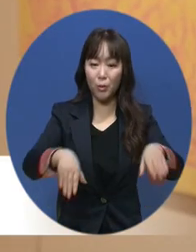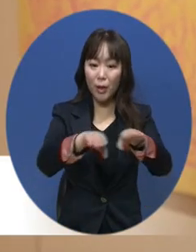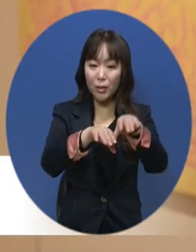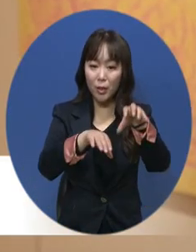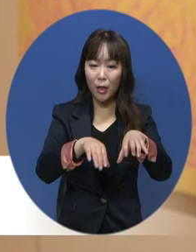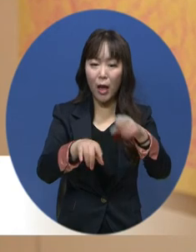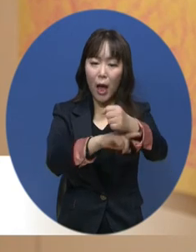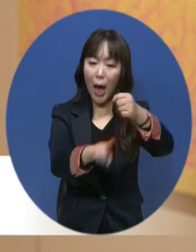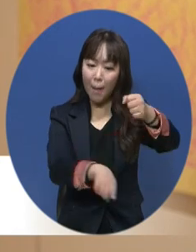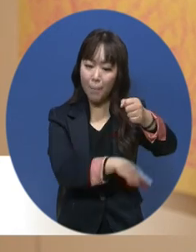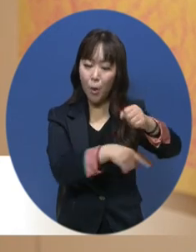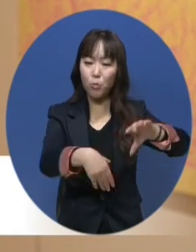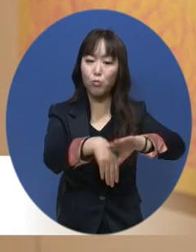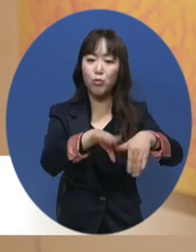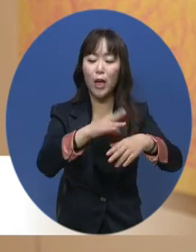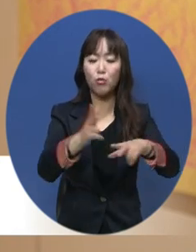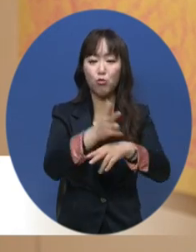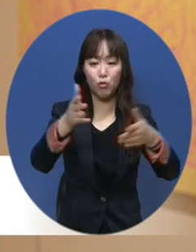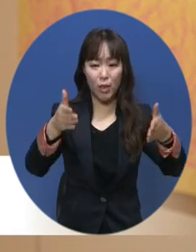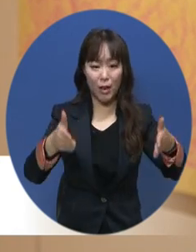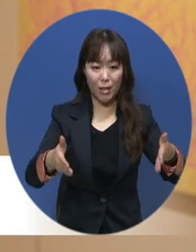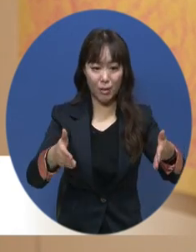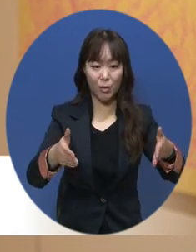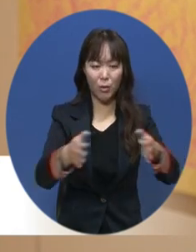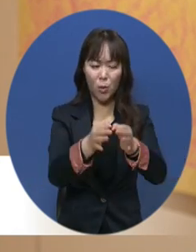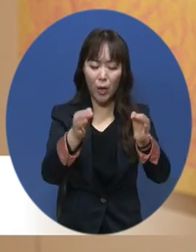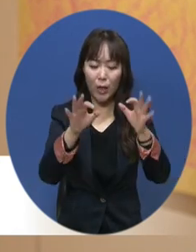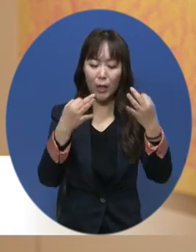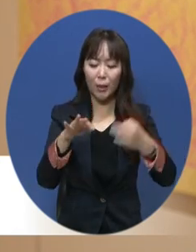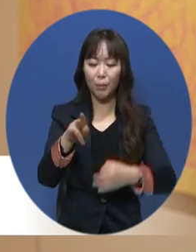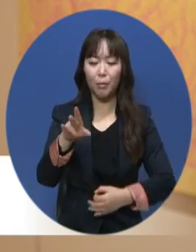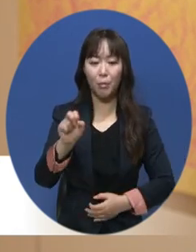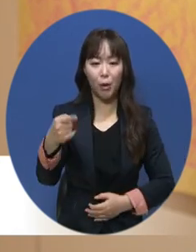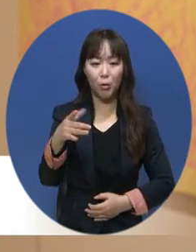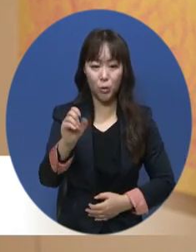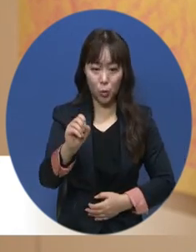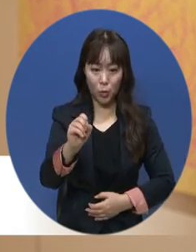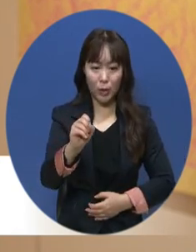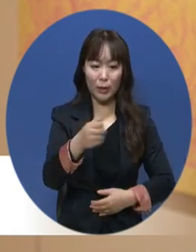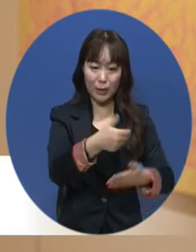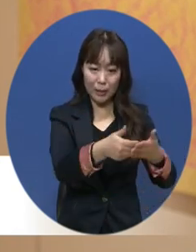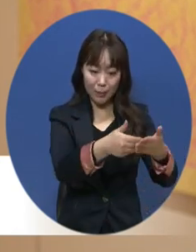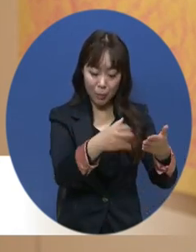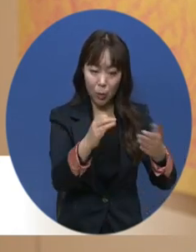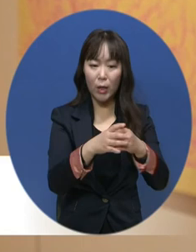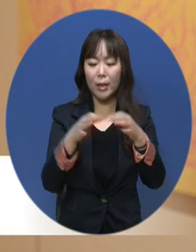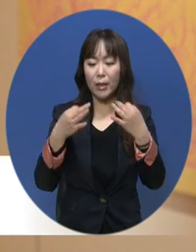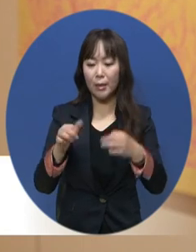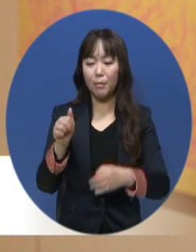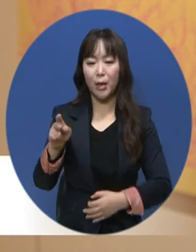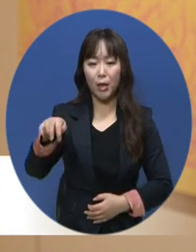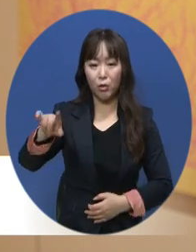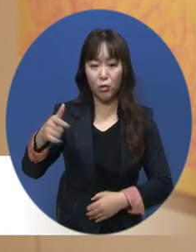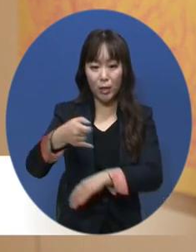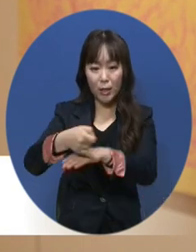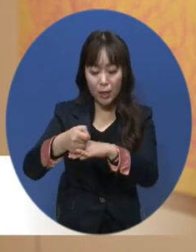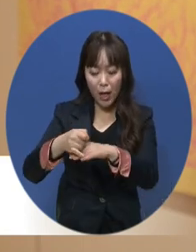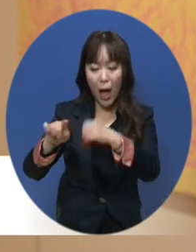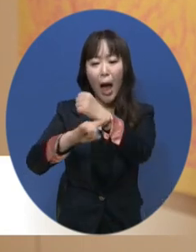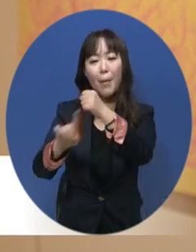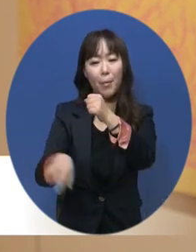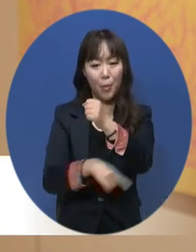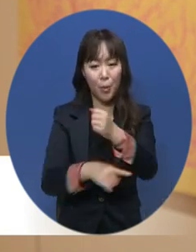미술관에서는 한복 문화 주간을 맞아 김병종 작가의 그림과 김혜순 디자이너의